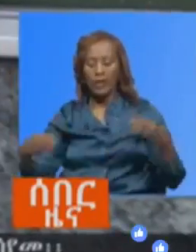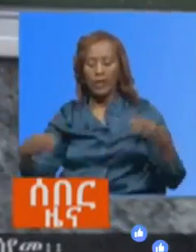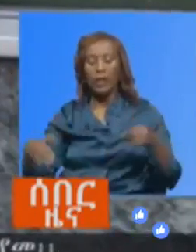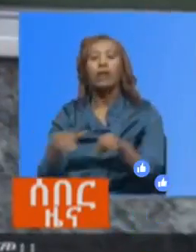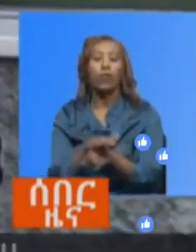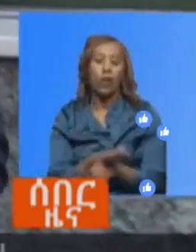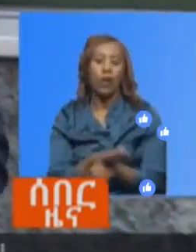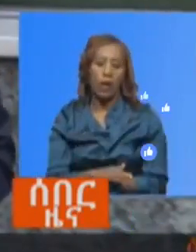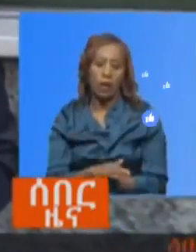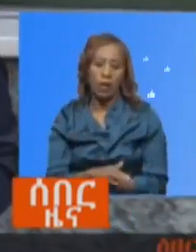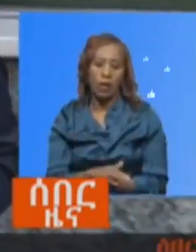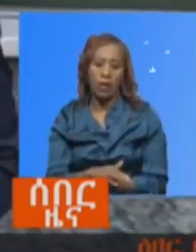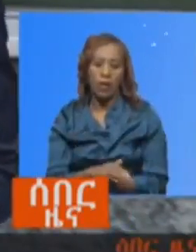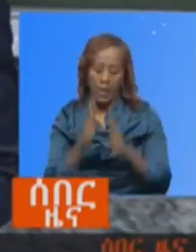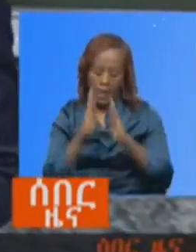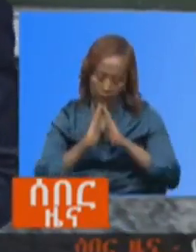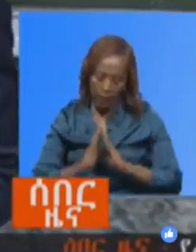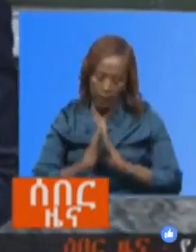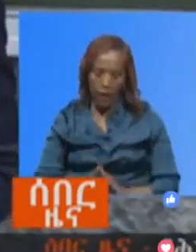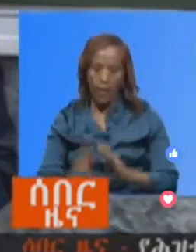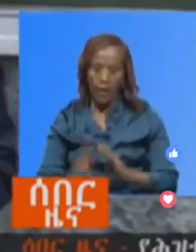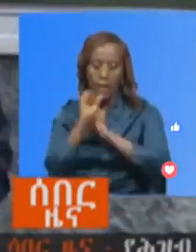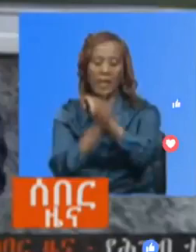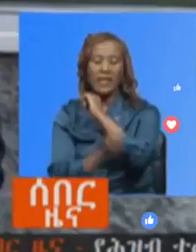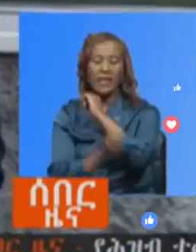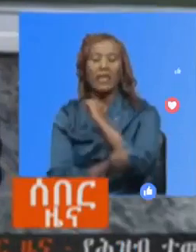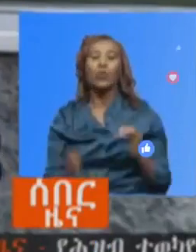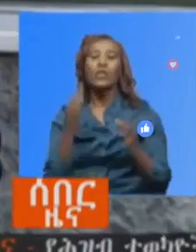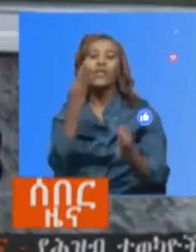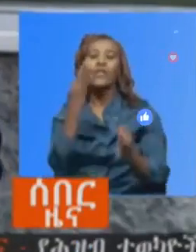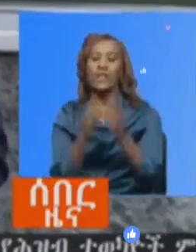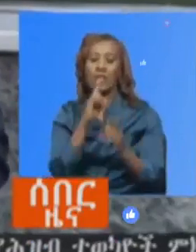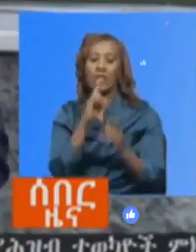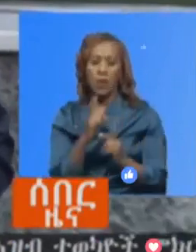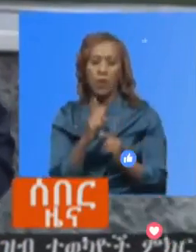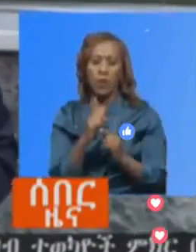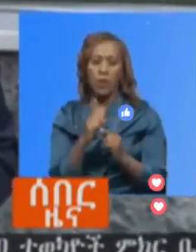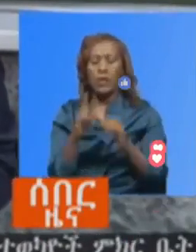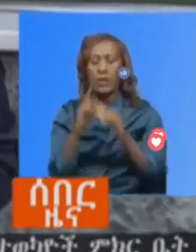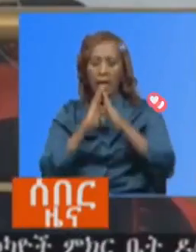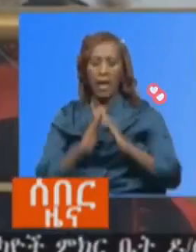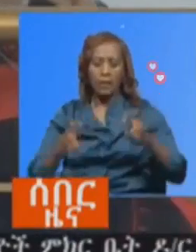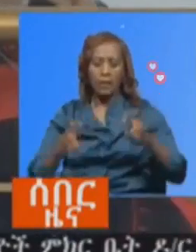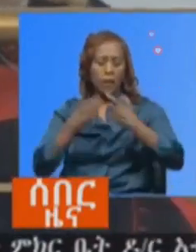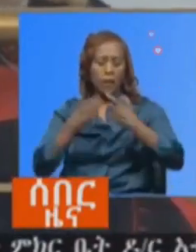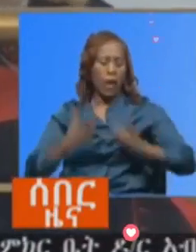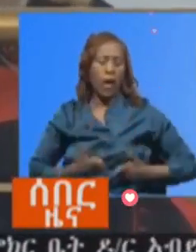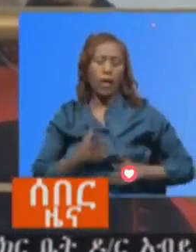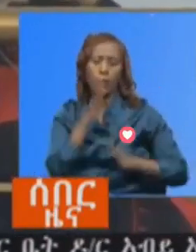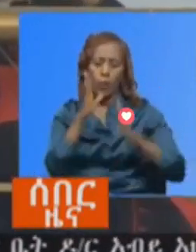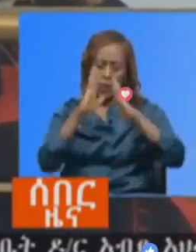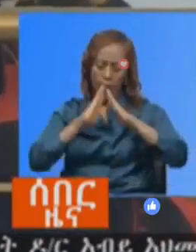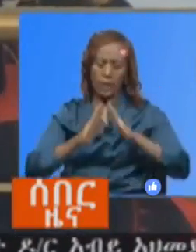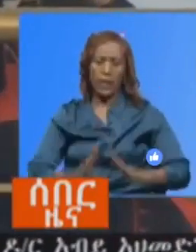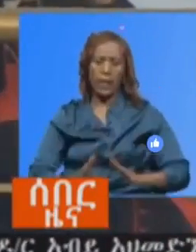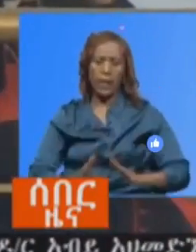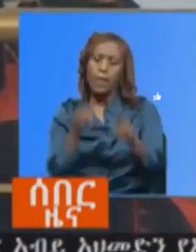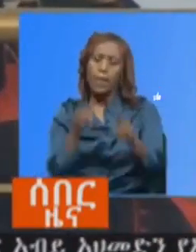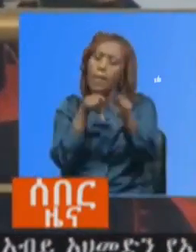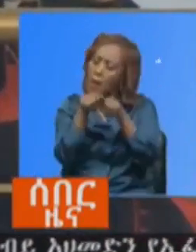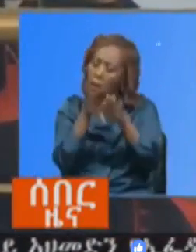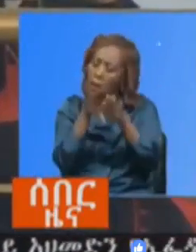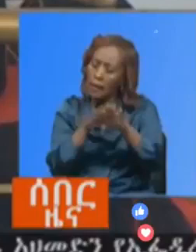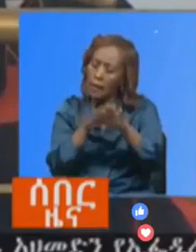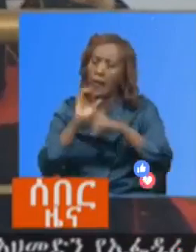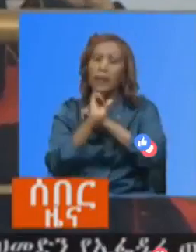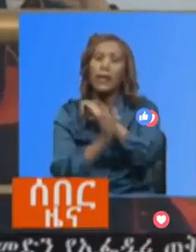እንሞላለን። ለሰላም መሰረቱ ፍትህ ነው። ሰላም የግጭት አለመኖር ብቻ አይደለም። ሰላም በመግባባት ላይ